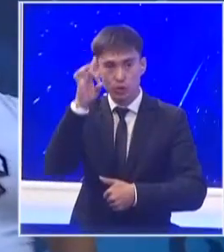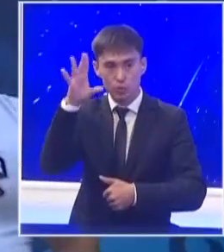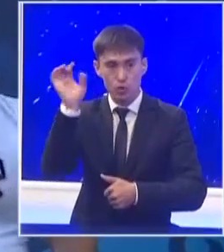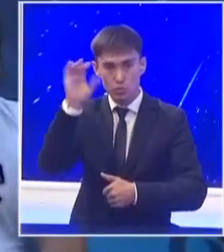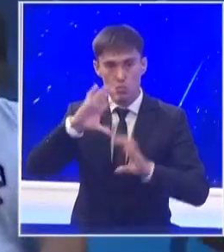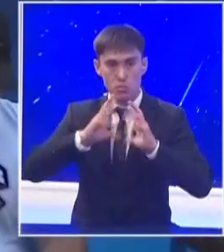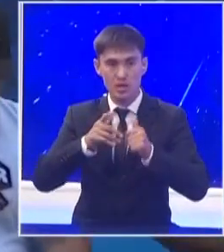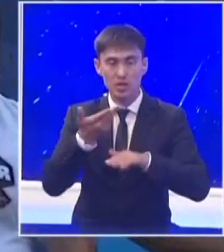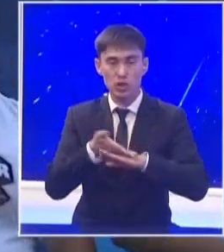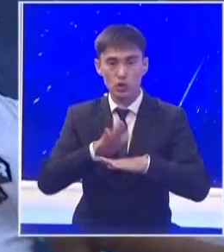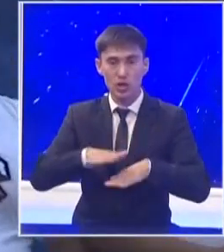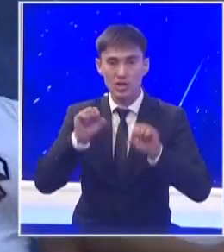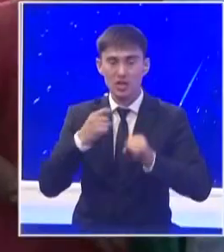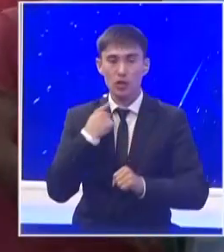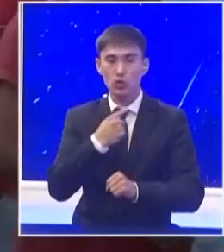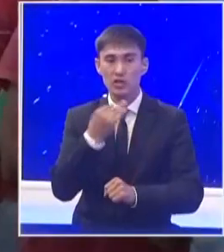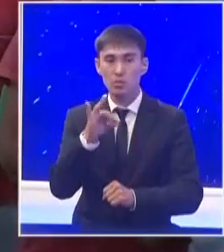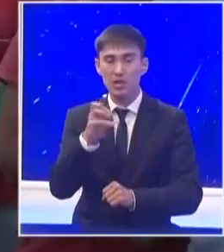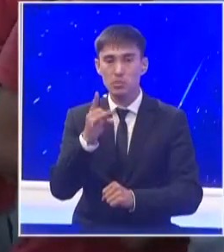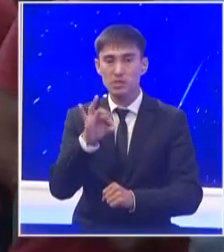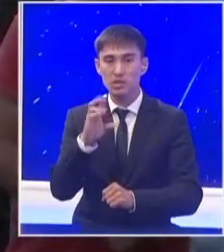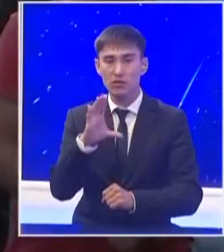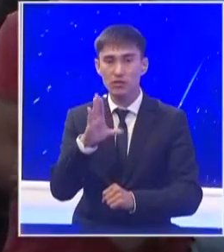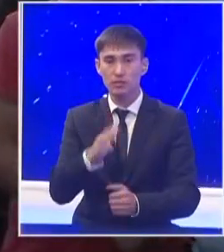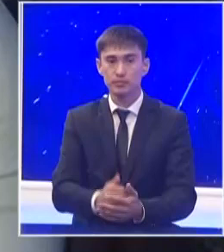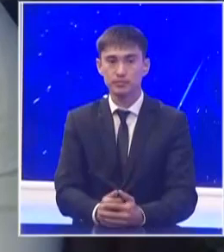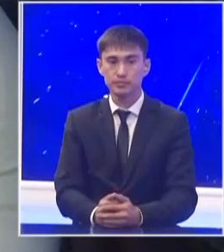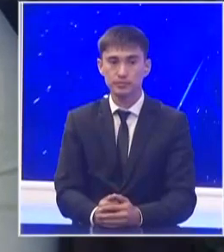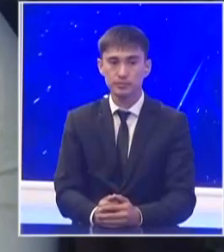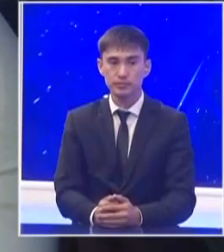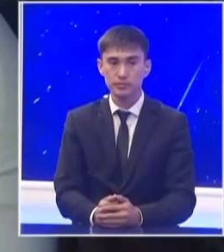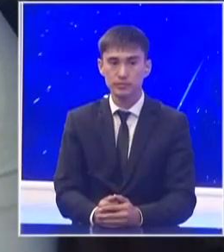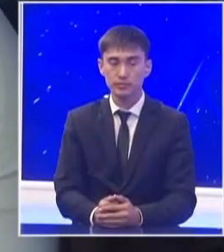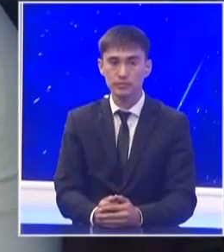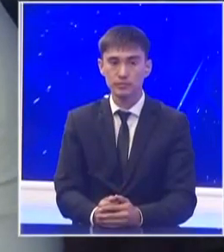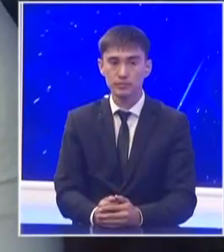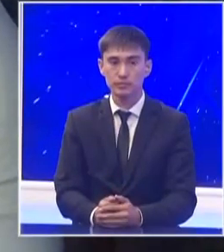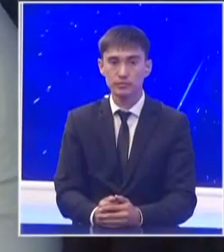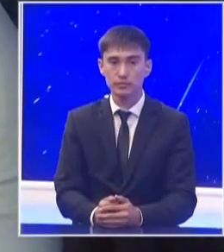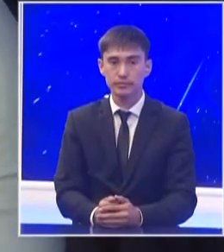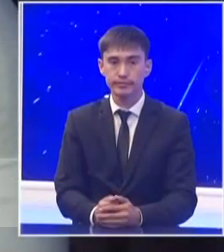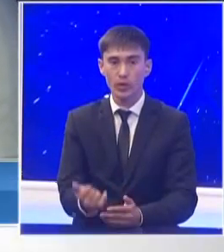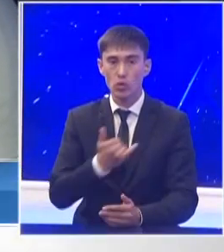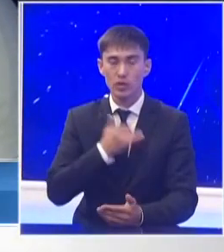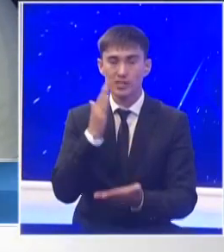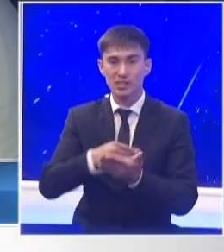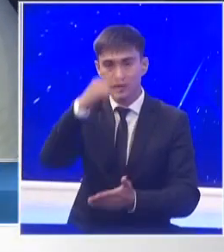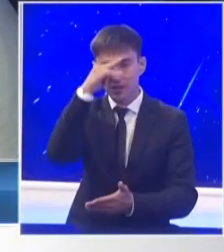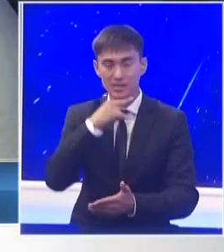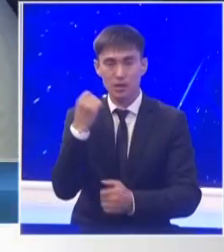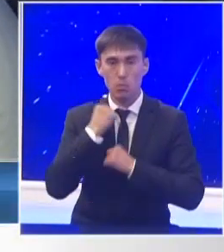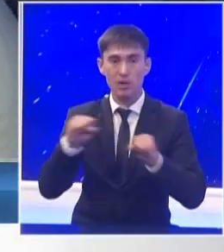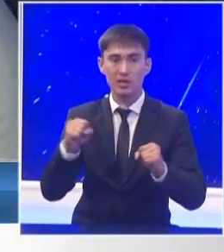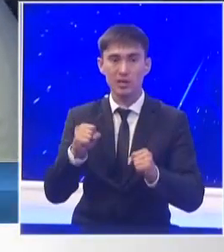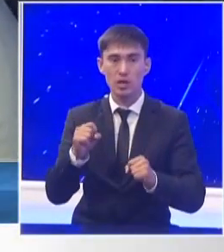тяжелой атлетике талдыкурганец Ибрагим Берсанов. У нас есть в Казахстане батыры, что у